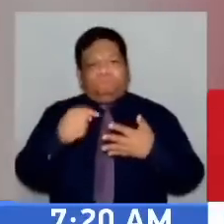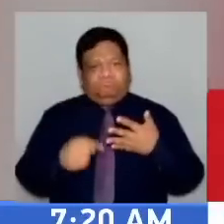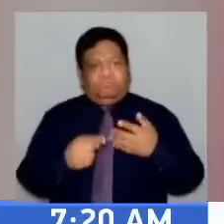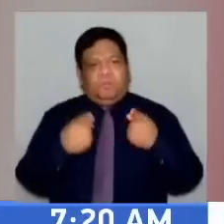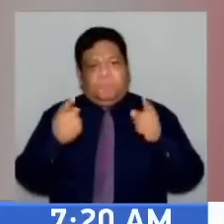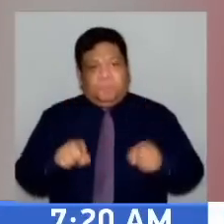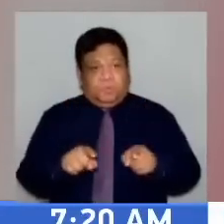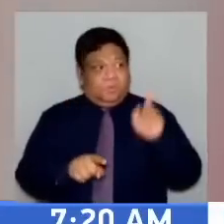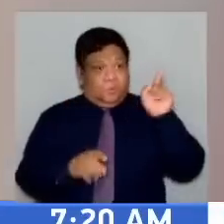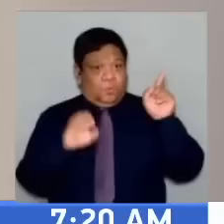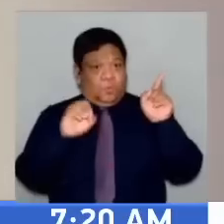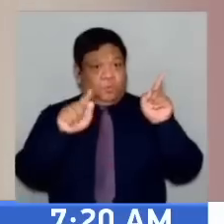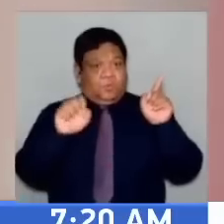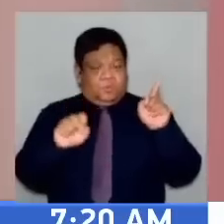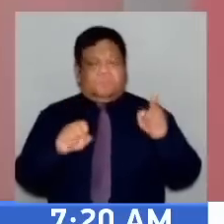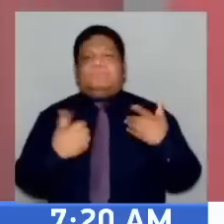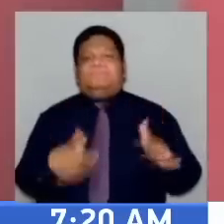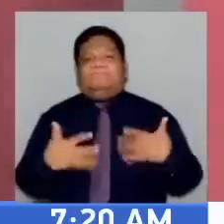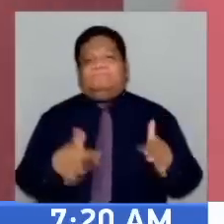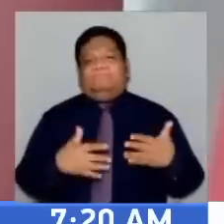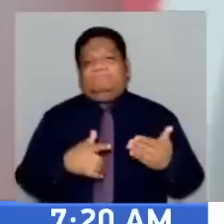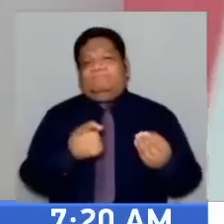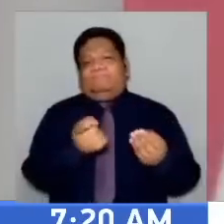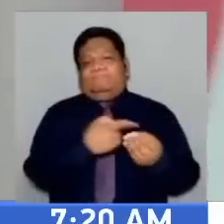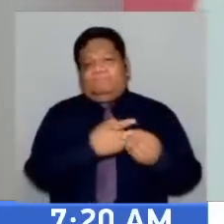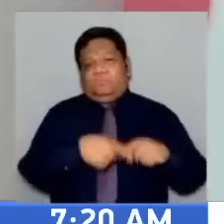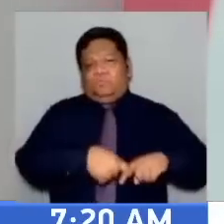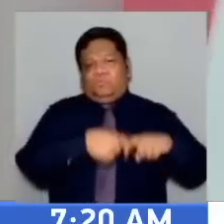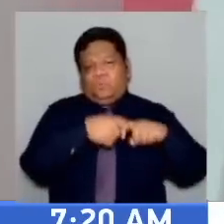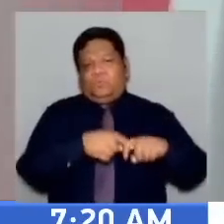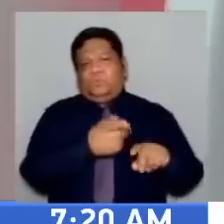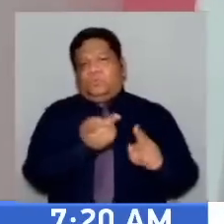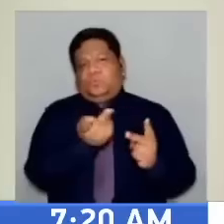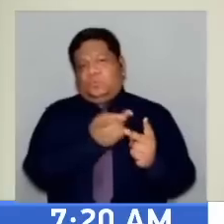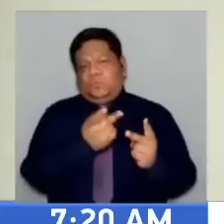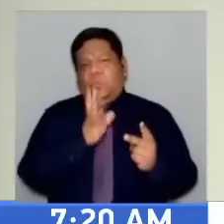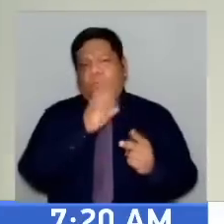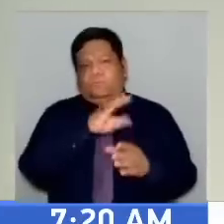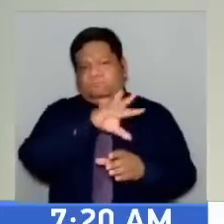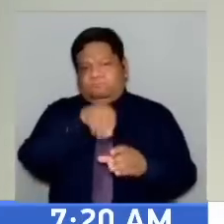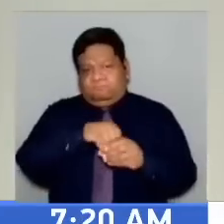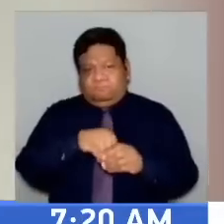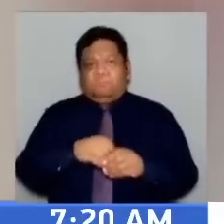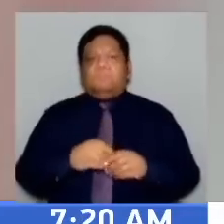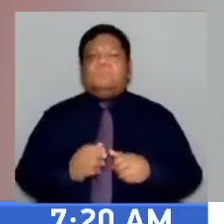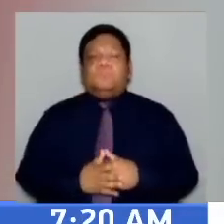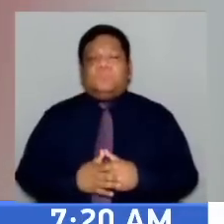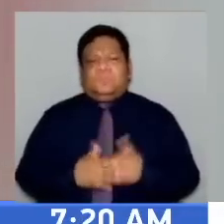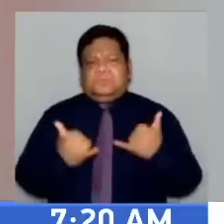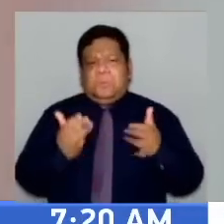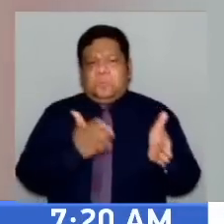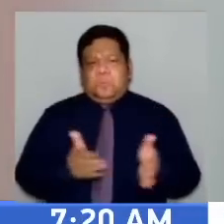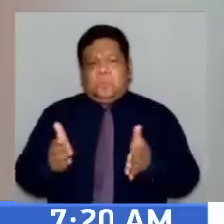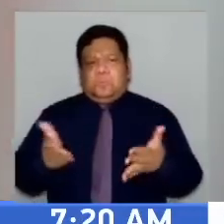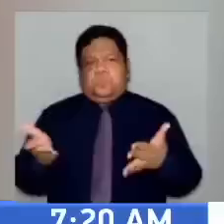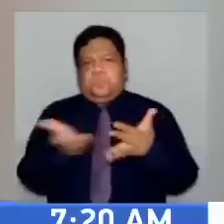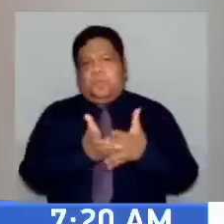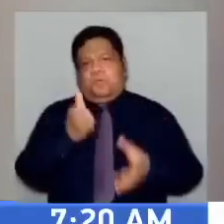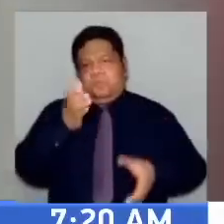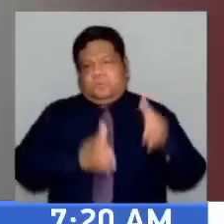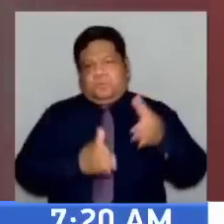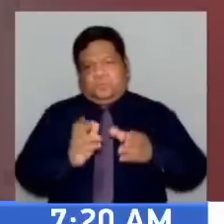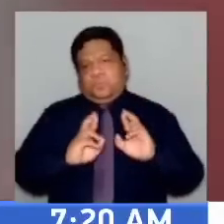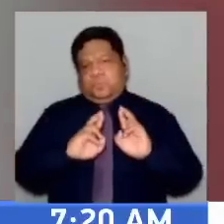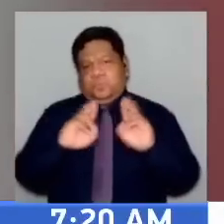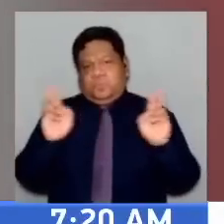preventive suspension na ang mga sangkot na security screening officer. Inihahanda na raw ang kaukulang kasong administratibo at balak din daw nila